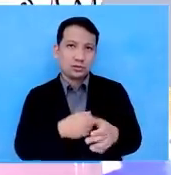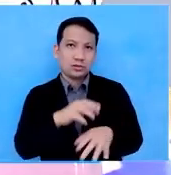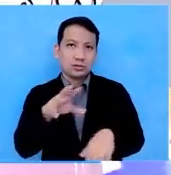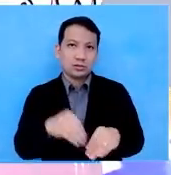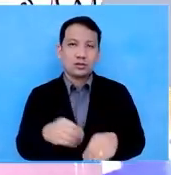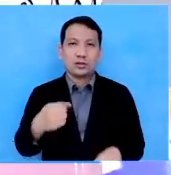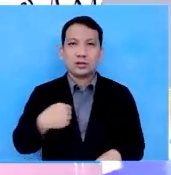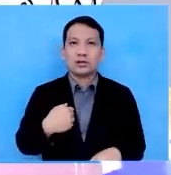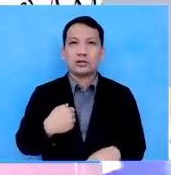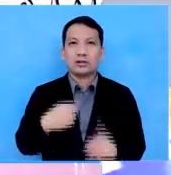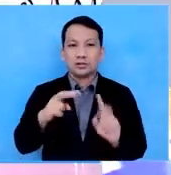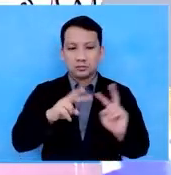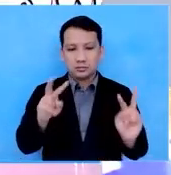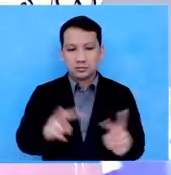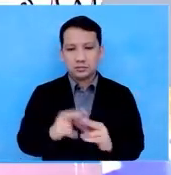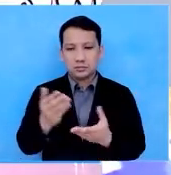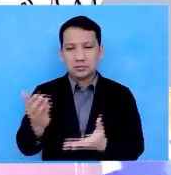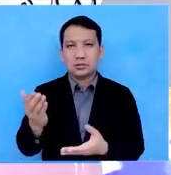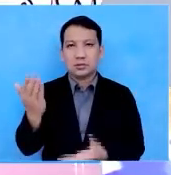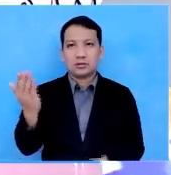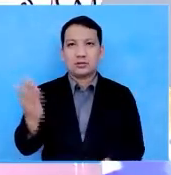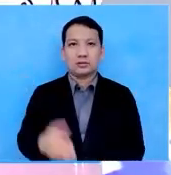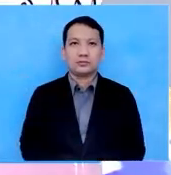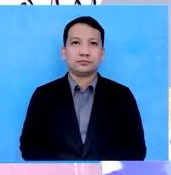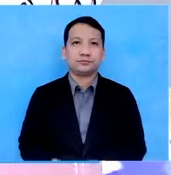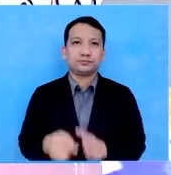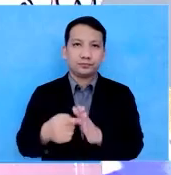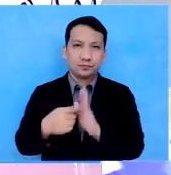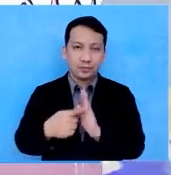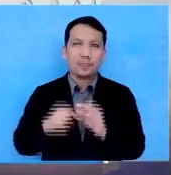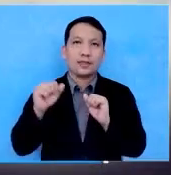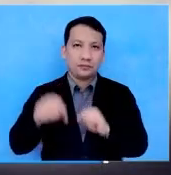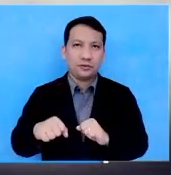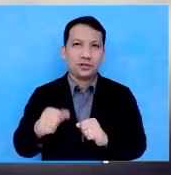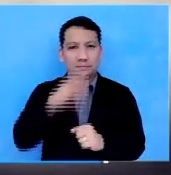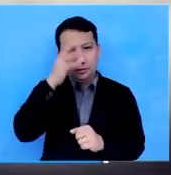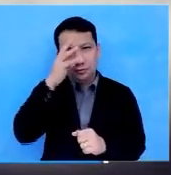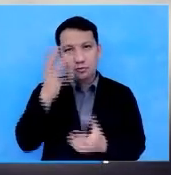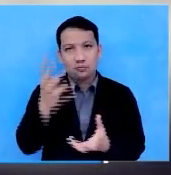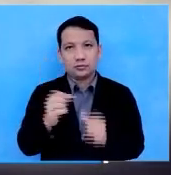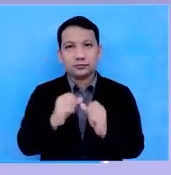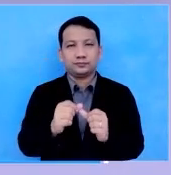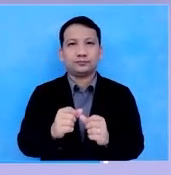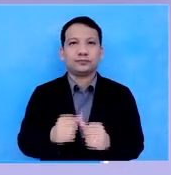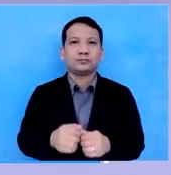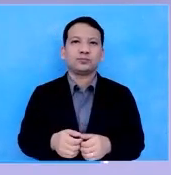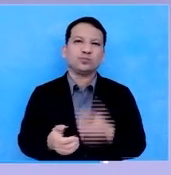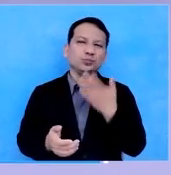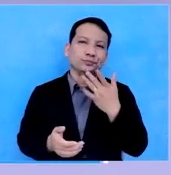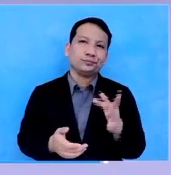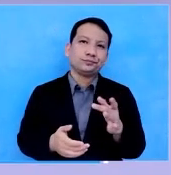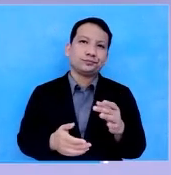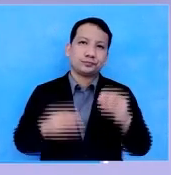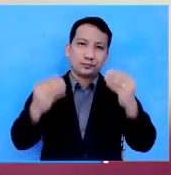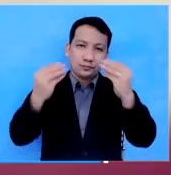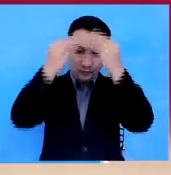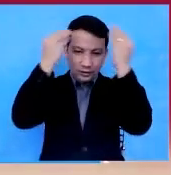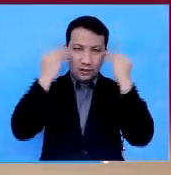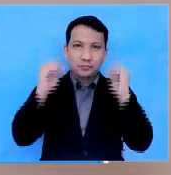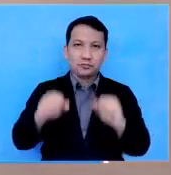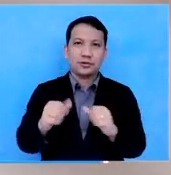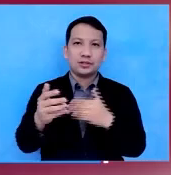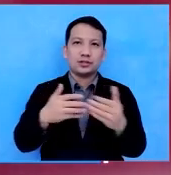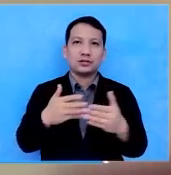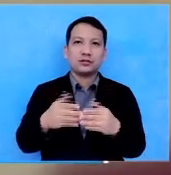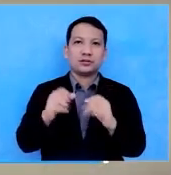ng pang-Valentine's. Pwede rin mag-request dyan, customize. Kung anong gusto mo, kuwari favorite mo si Mickey Mouse o ano. Yes, anong mabenta